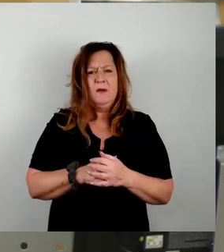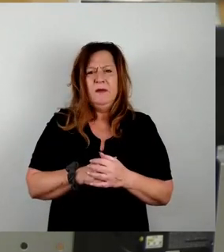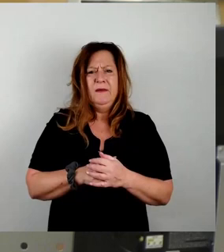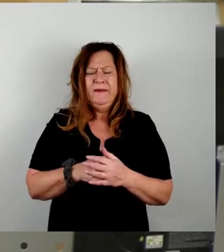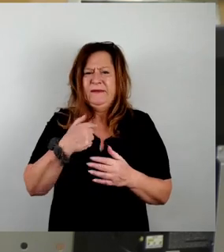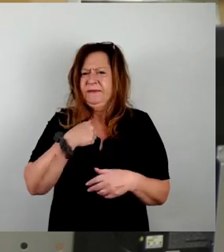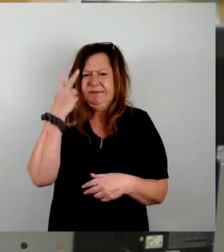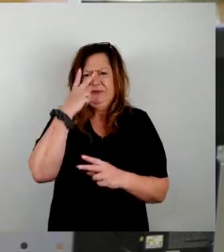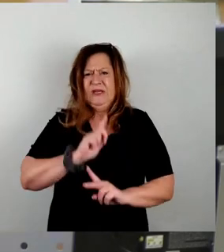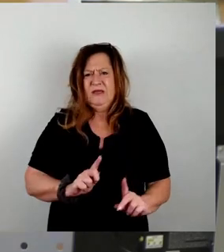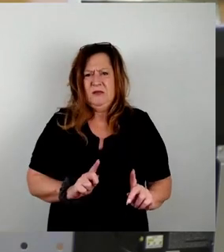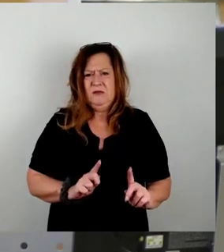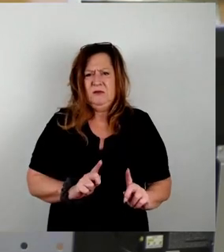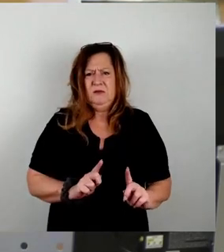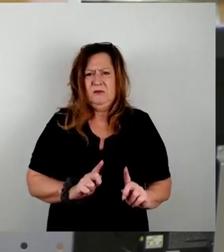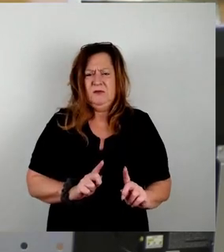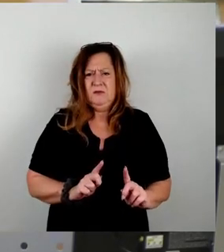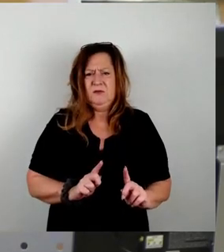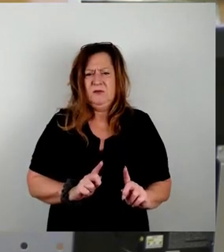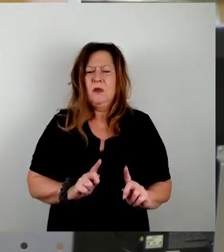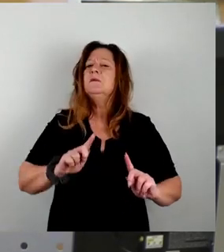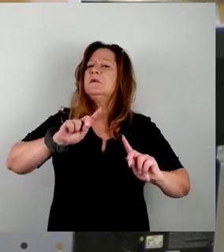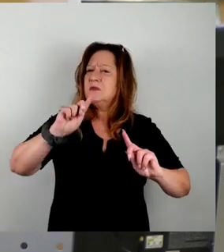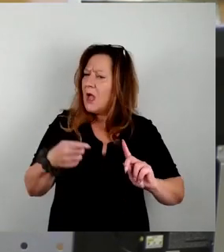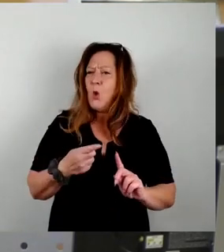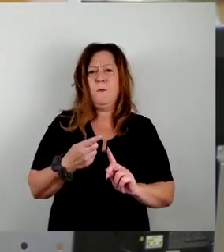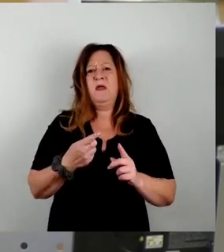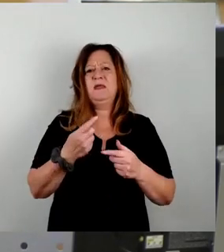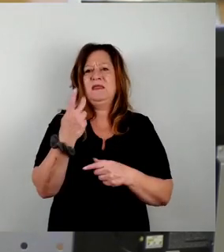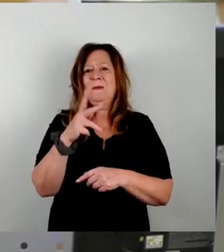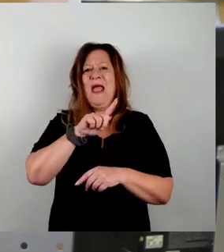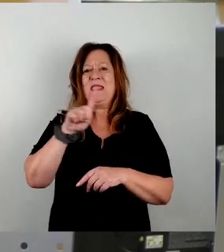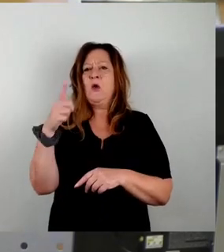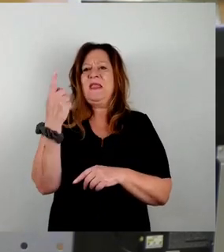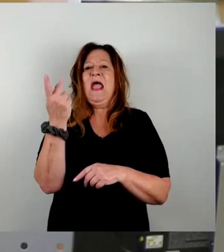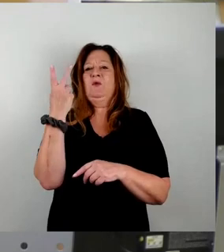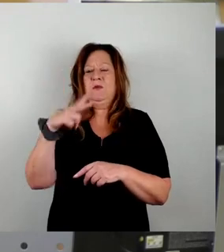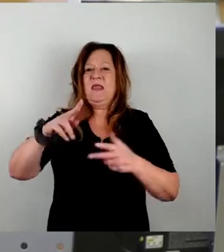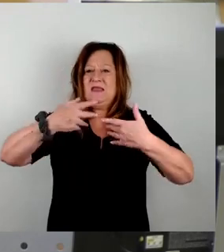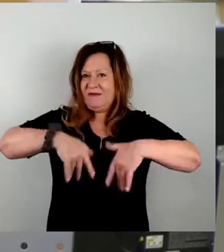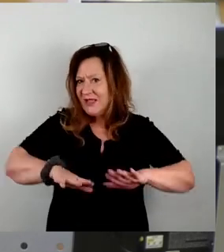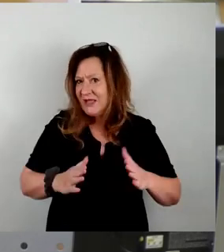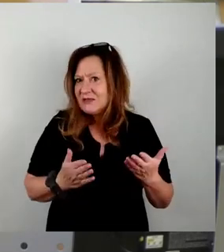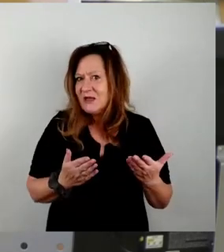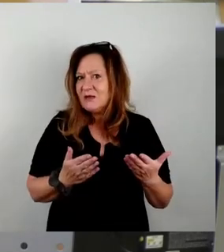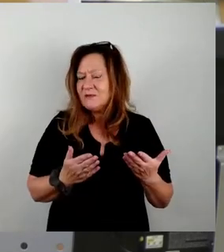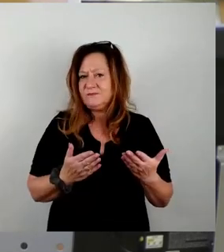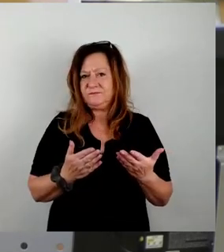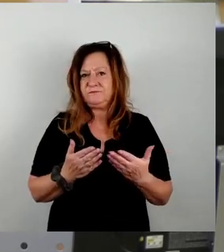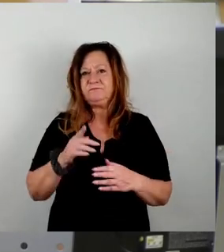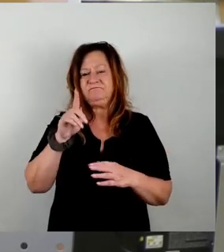verständlich. Deswegen hatte ich 2021 nochmal an eigentlich Herrn